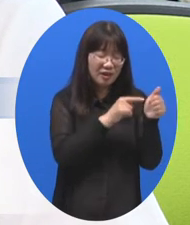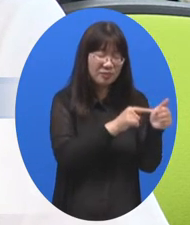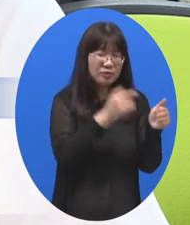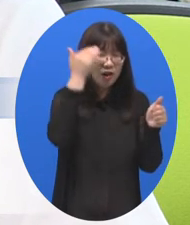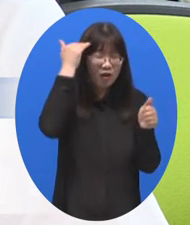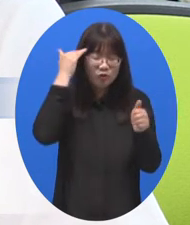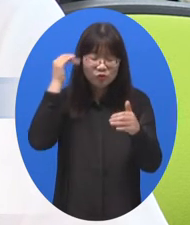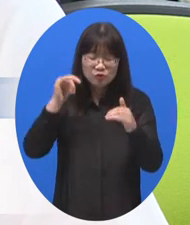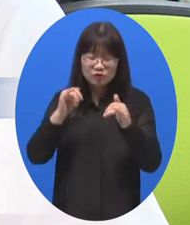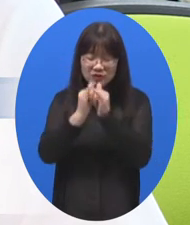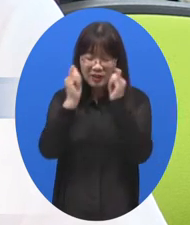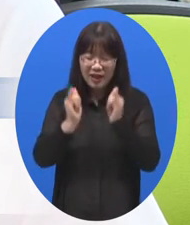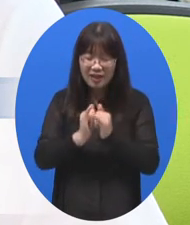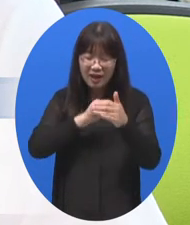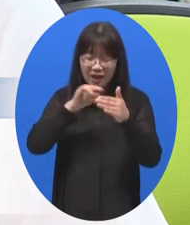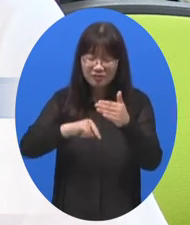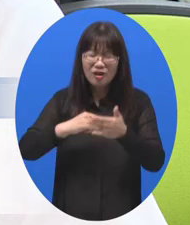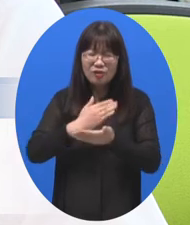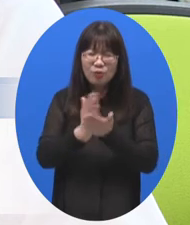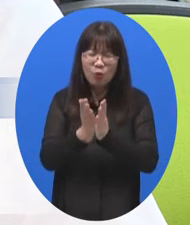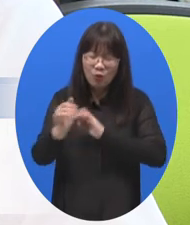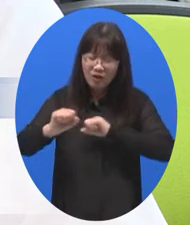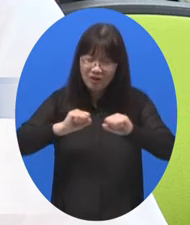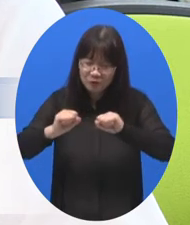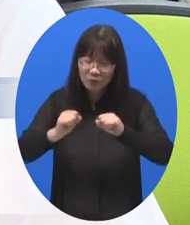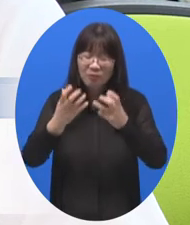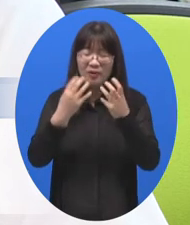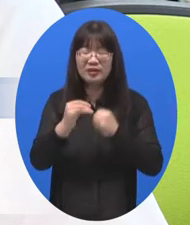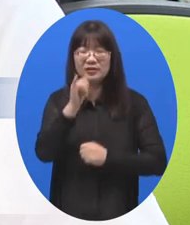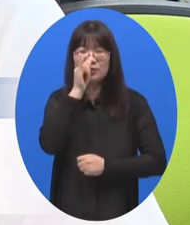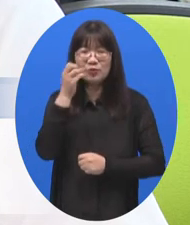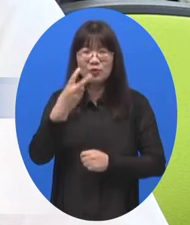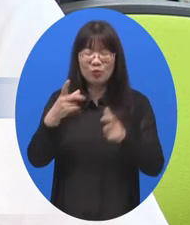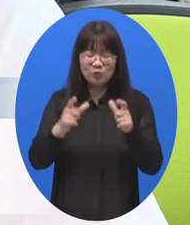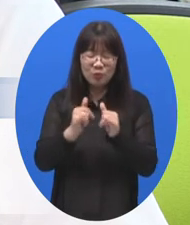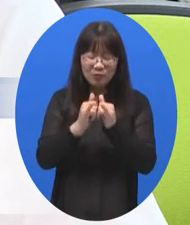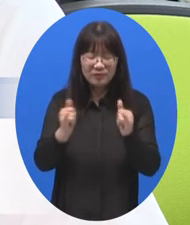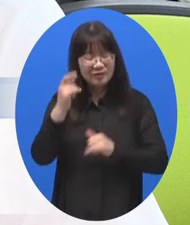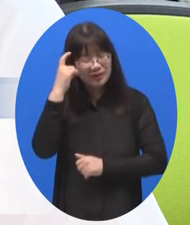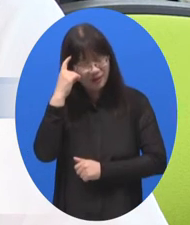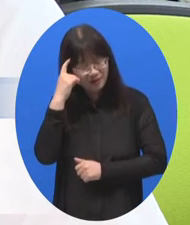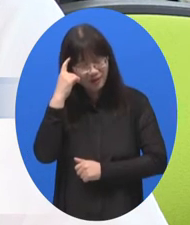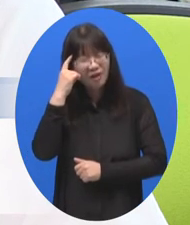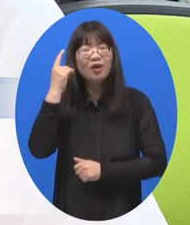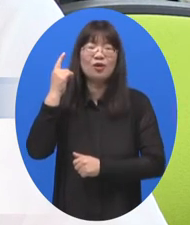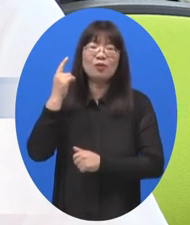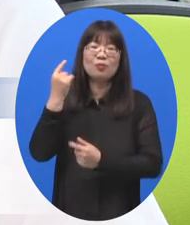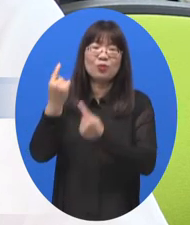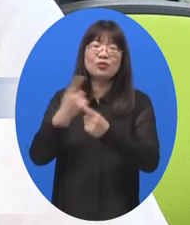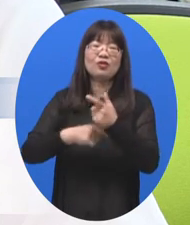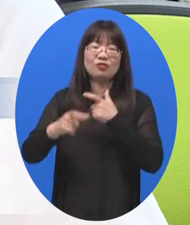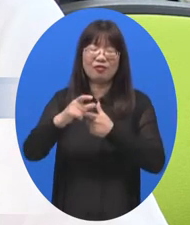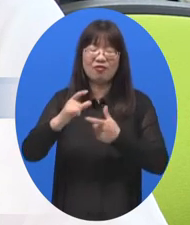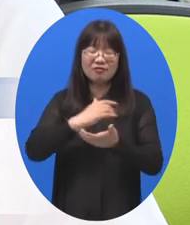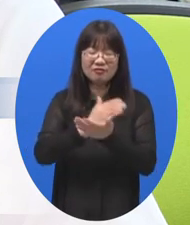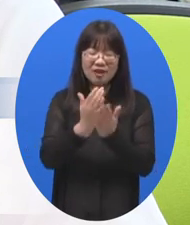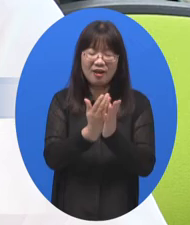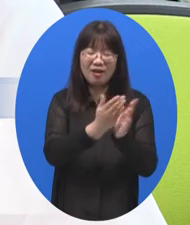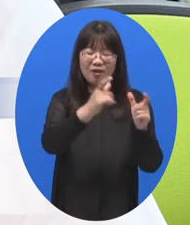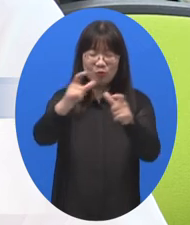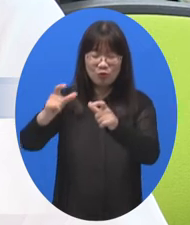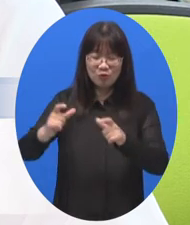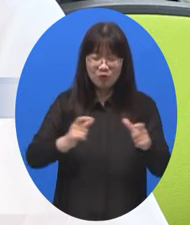한국에서 얼마나 다양한 활동을 하고 계시고 우리 도민들이 생각하시는 것 보다도 훨씬 다양한